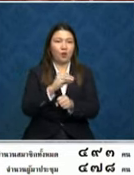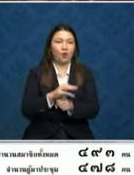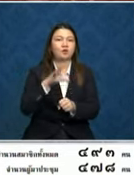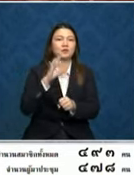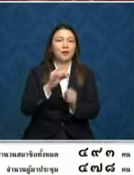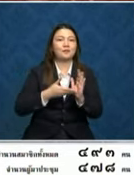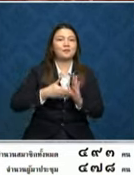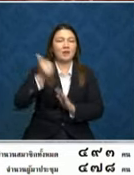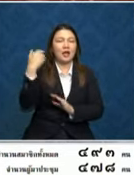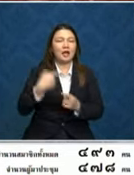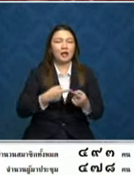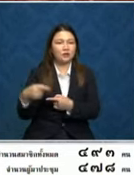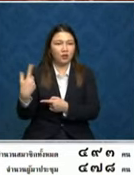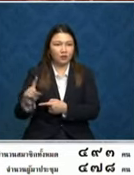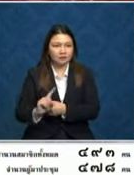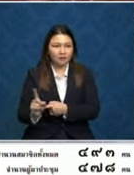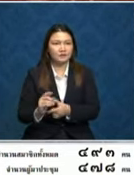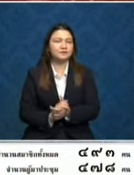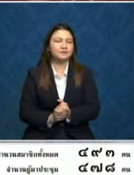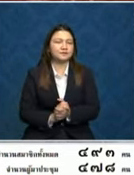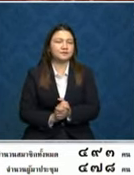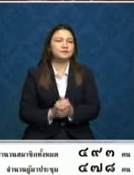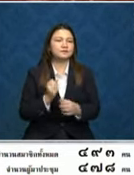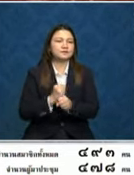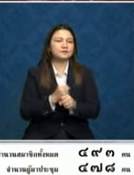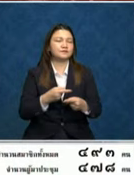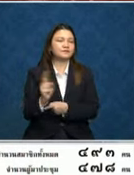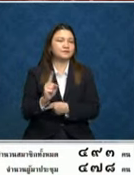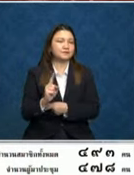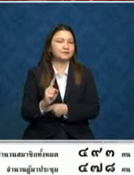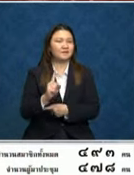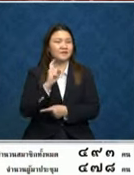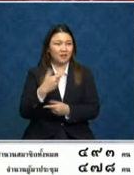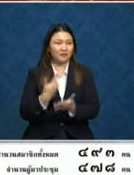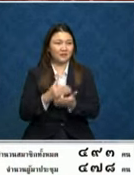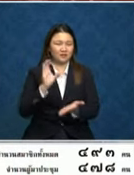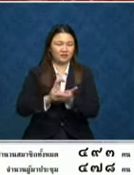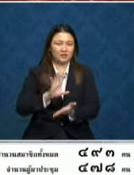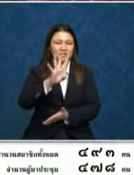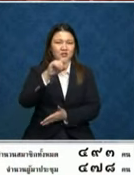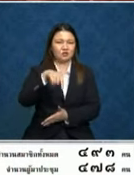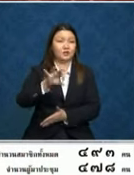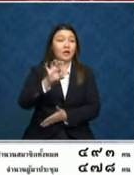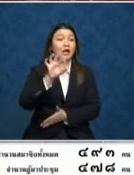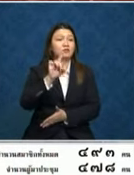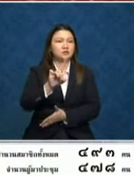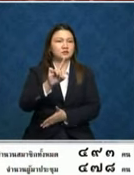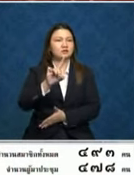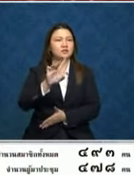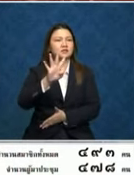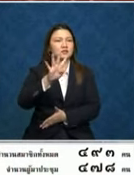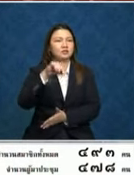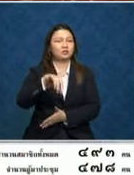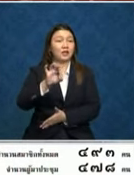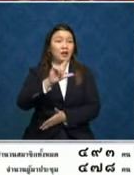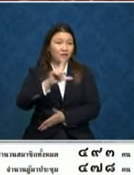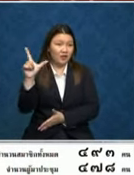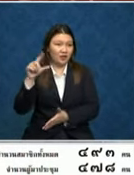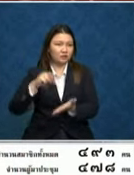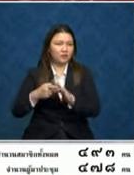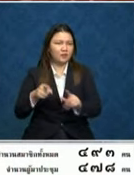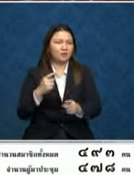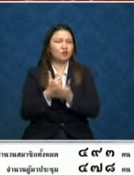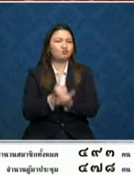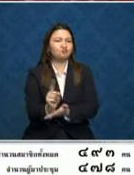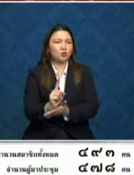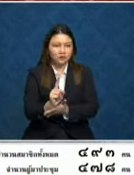ผ่านนะคะดิฉันจะมีคำถามนะคะท่านว่างบประมาณก้อน 4.9 ล้านบาทที่กต.ตั้งไว้นี้นะคะจะถูกใช้ไปกับการหาเสียง